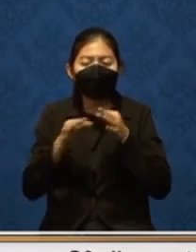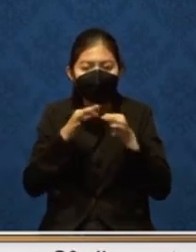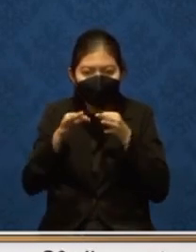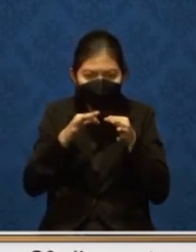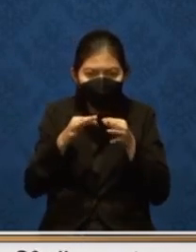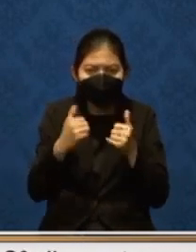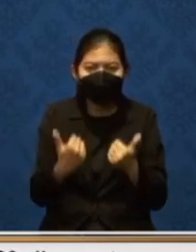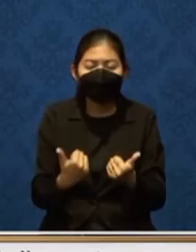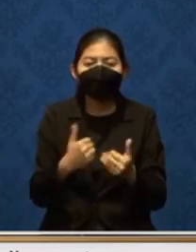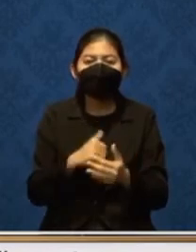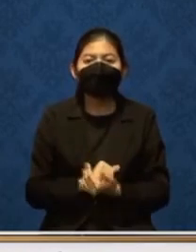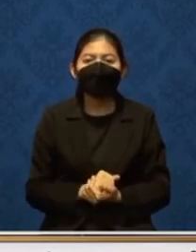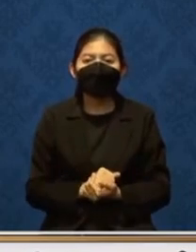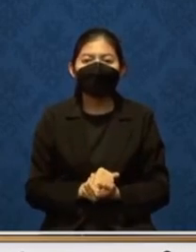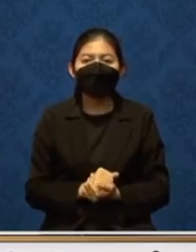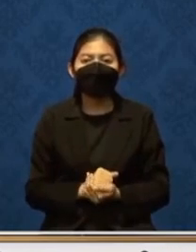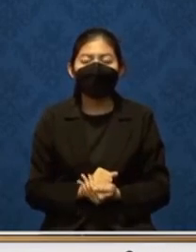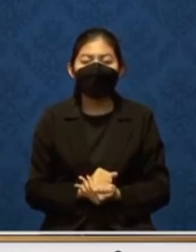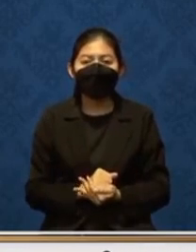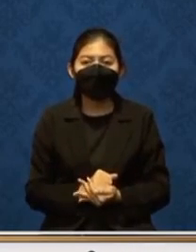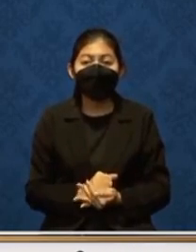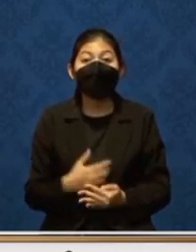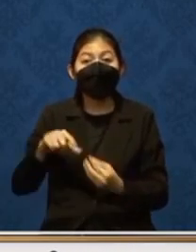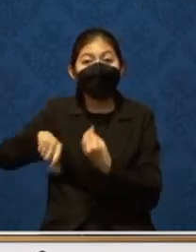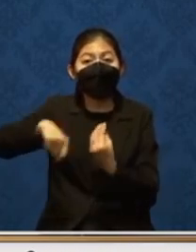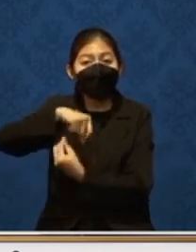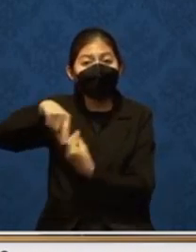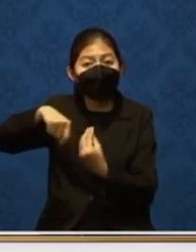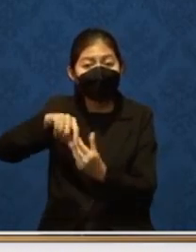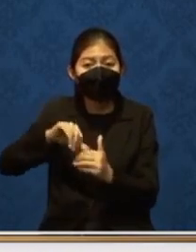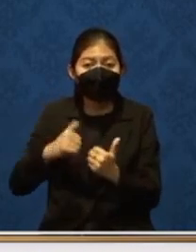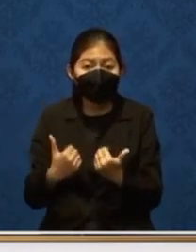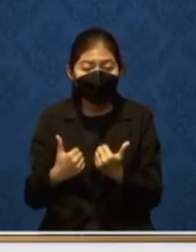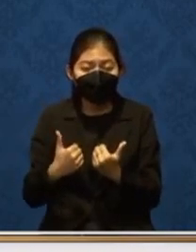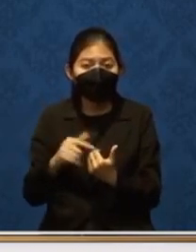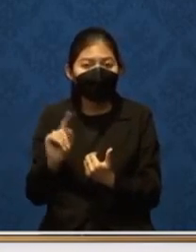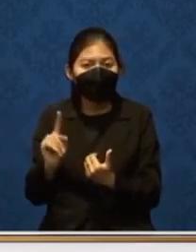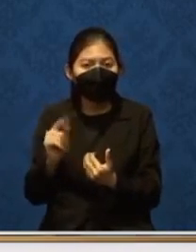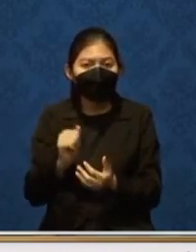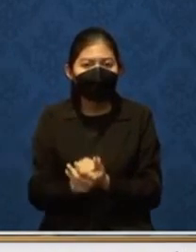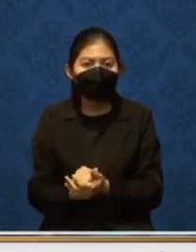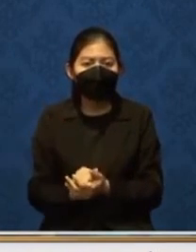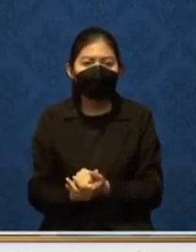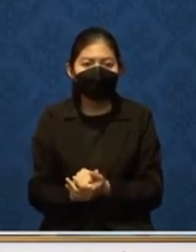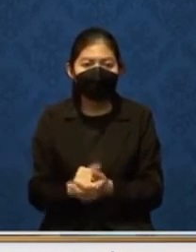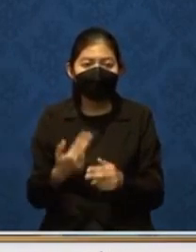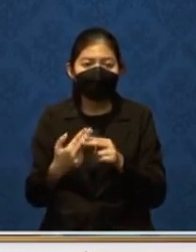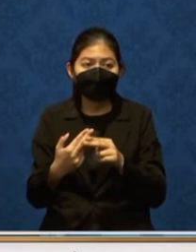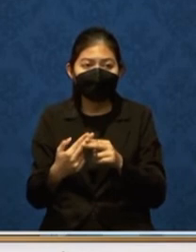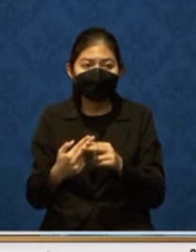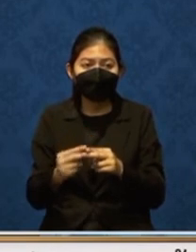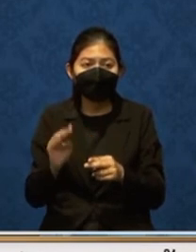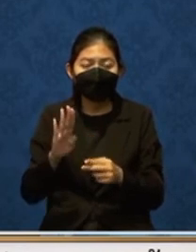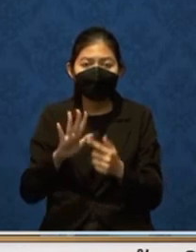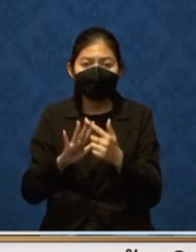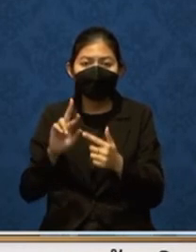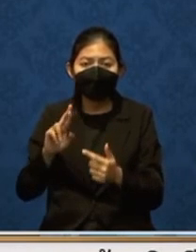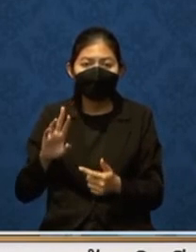คันนี้ครับธรกิจที่ว่าอัี้ครั ธรมทานคือห้างหนสนจกดที่ชื่อว่ Booligerian Construction